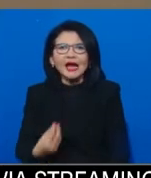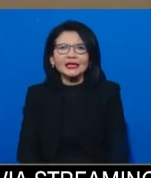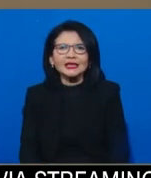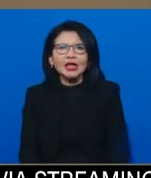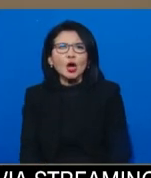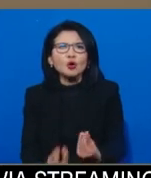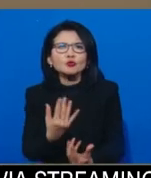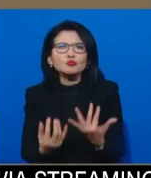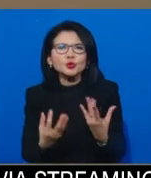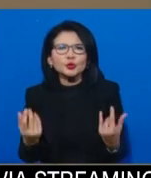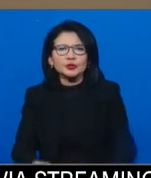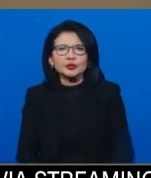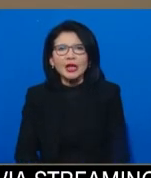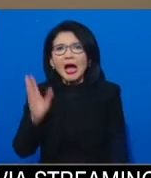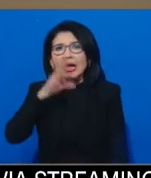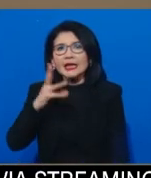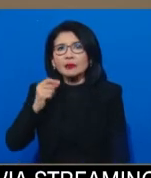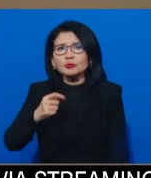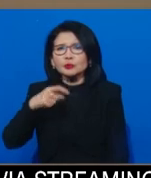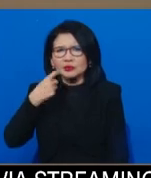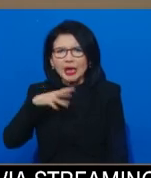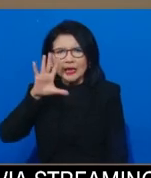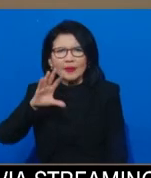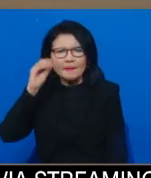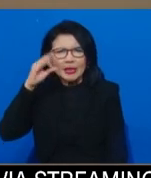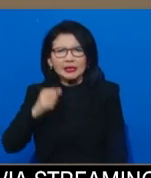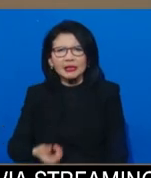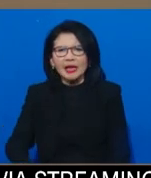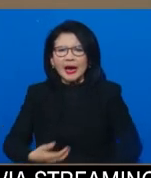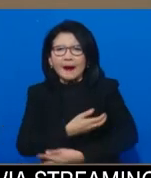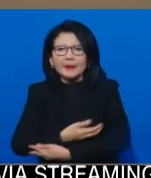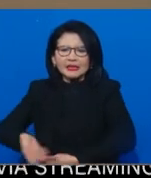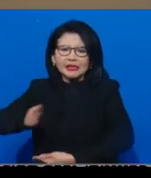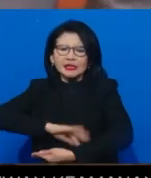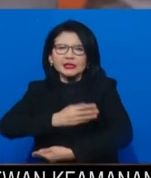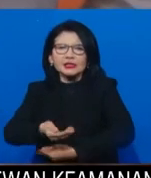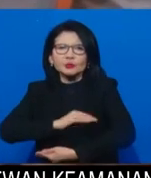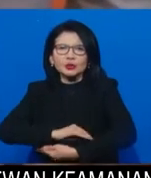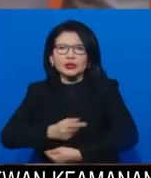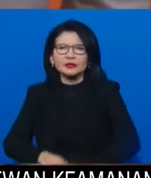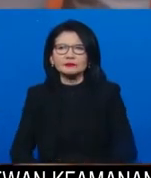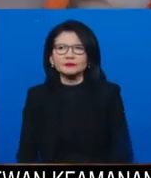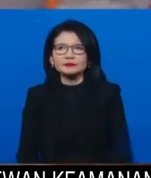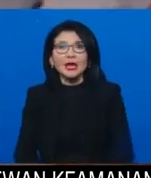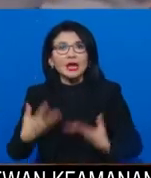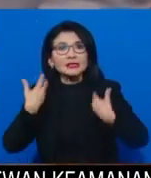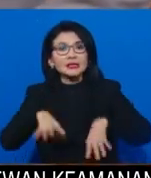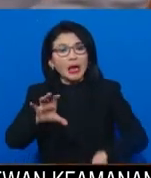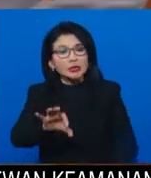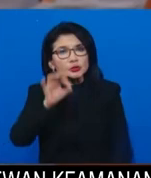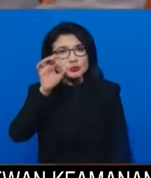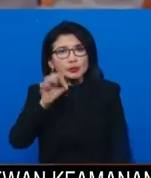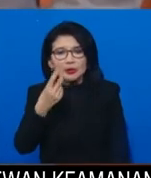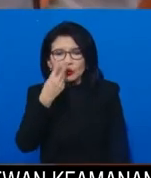ternak pada Rabu pukul 5 pagi dengan berselimut kain dan ditutupi kain jati. Usai ditemukan, sang